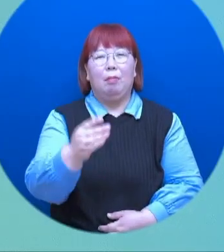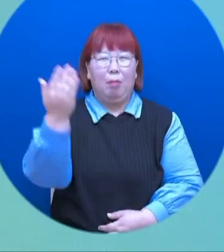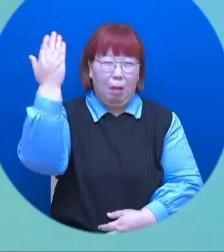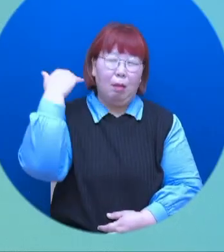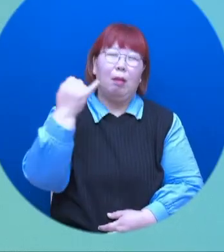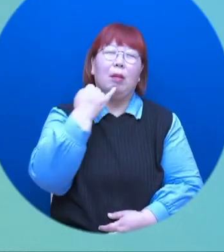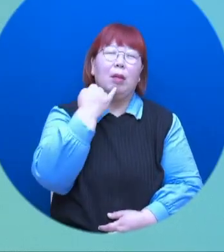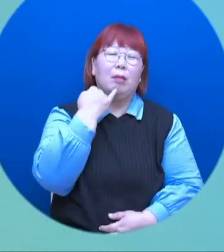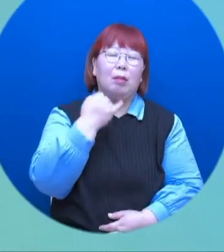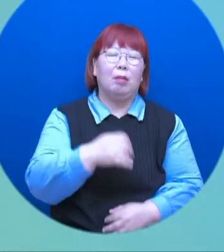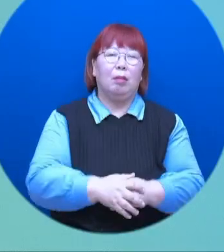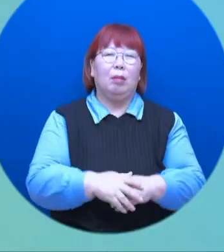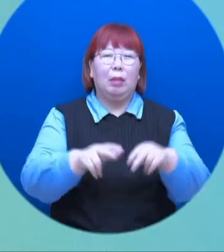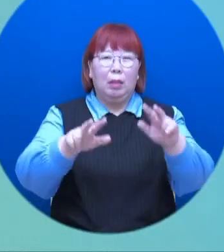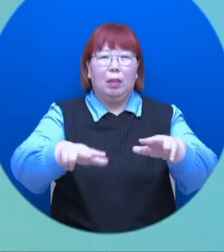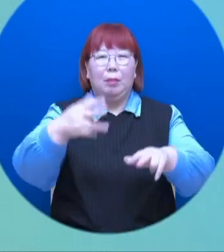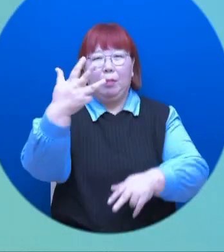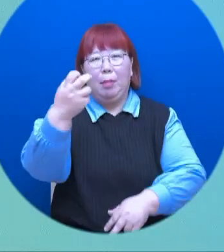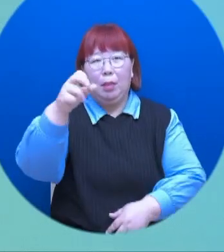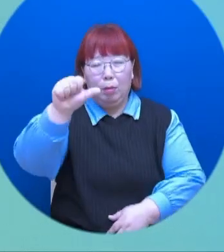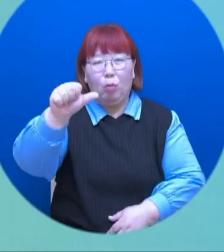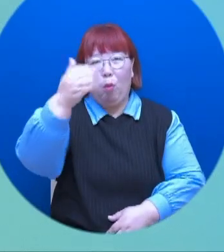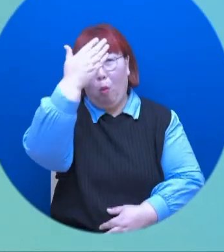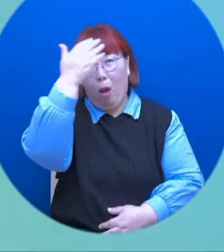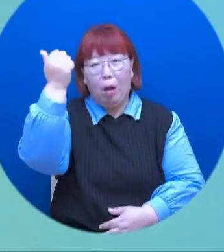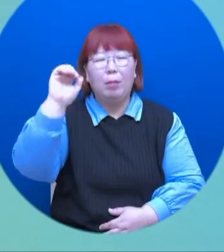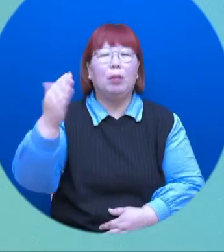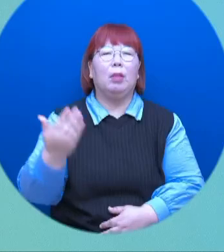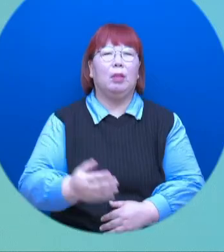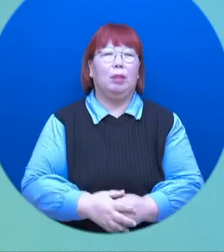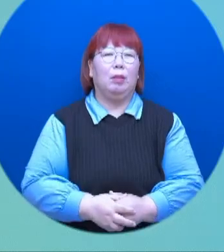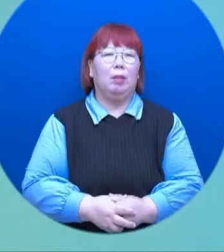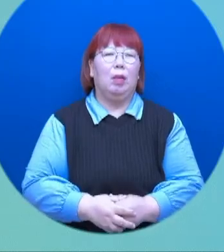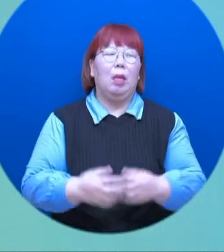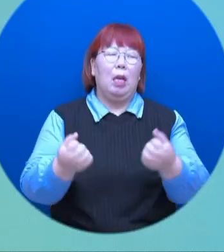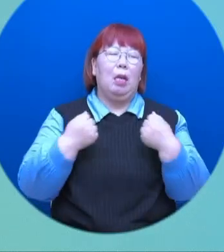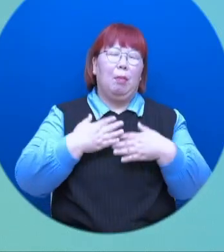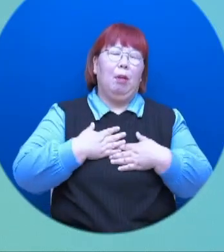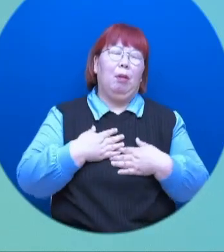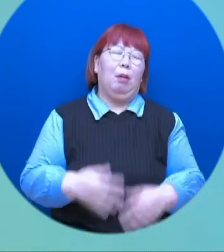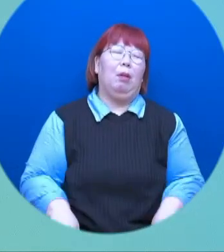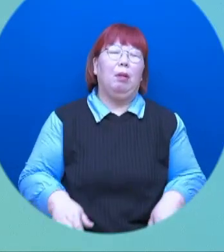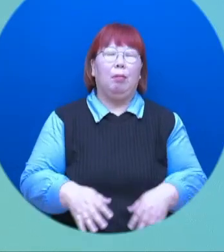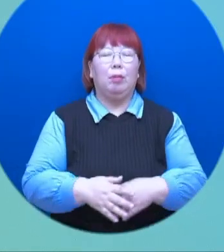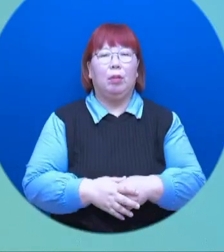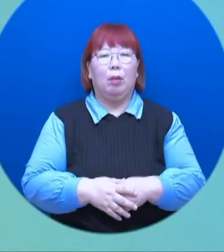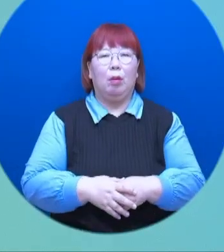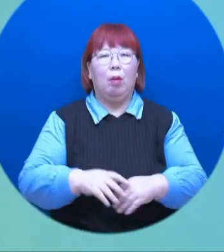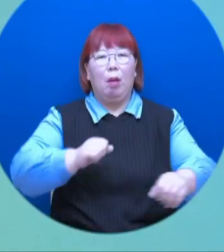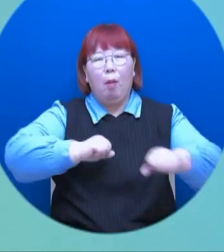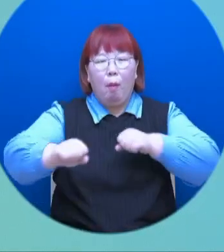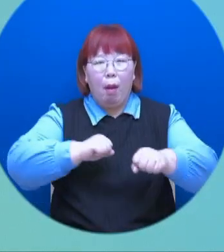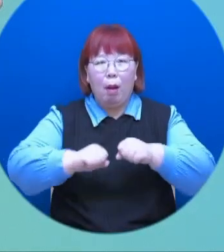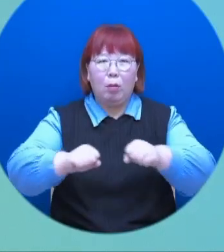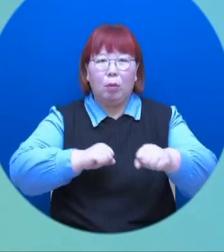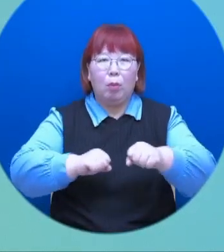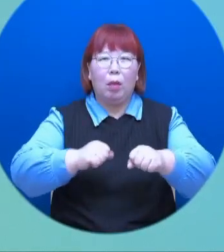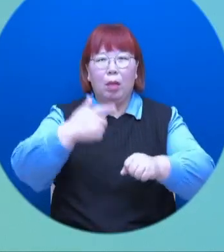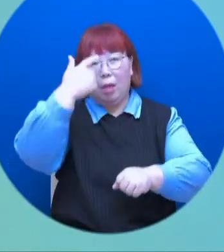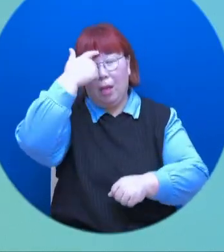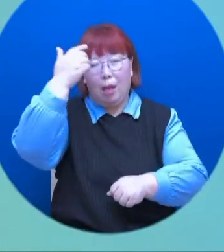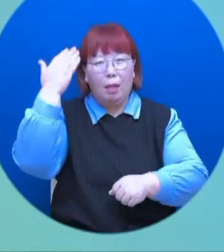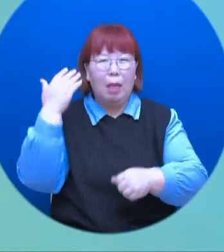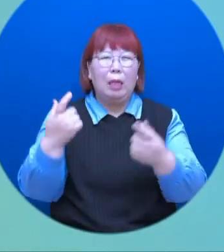지금 85세 할아버지가 됐습니다. 무슨 말이에요? 기력이 쇠해요. 활동이